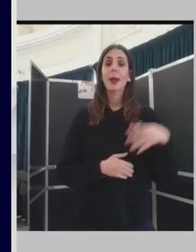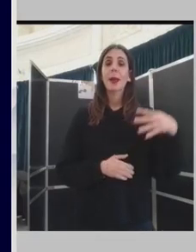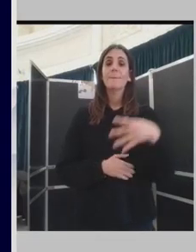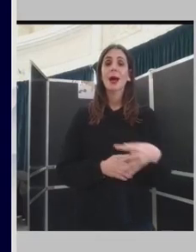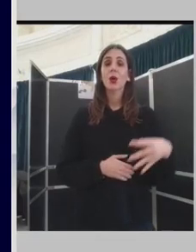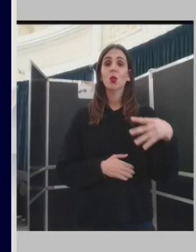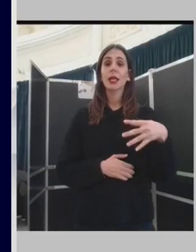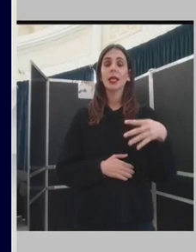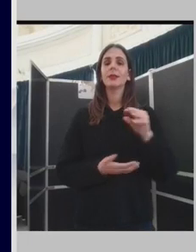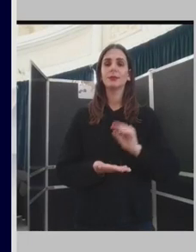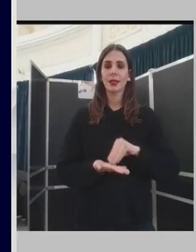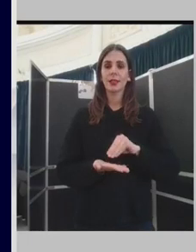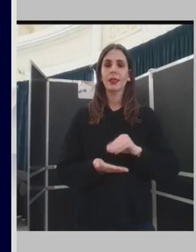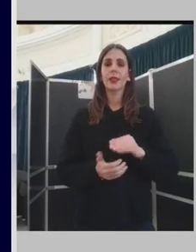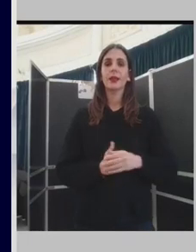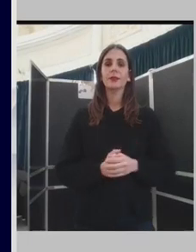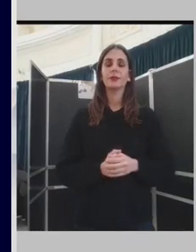Marrucchini,